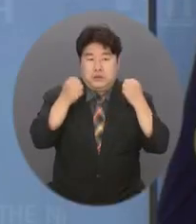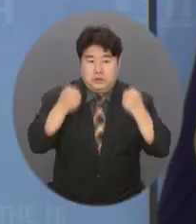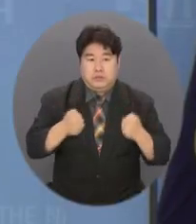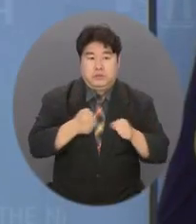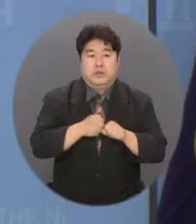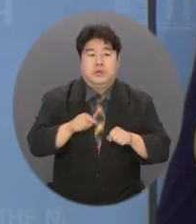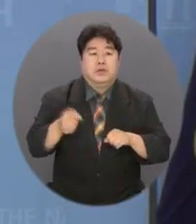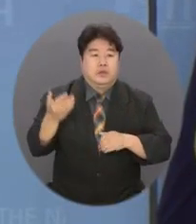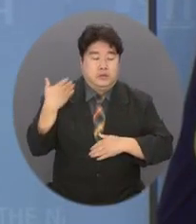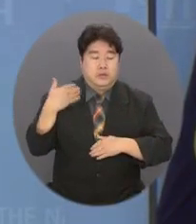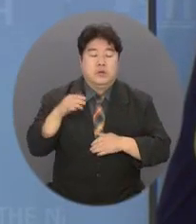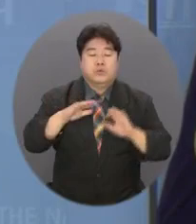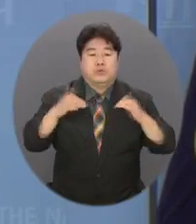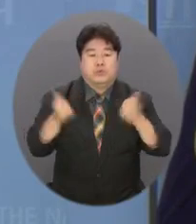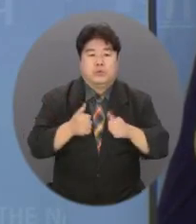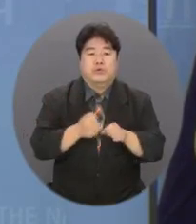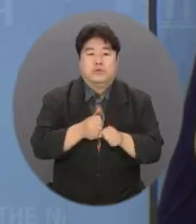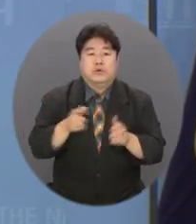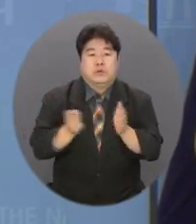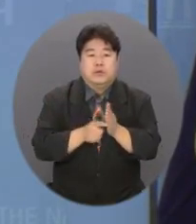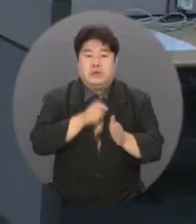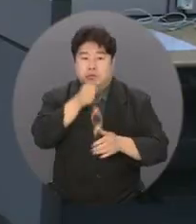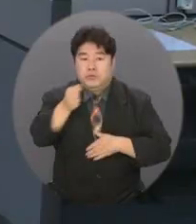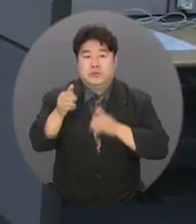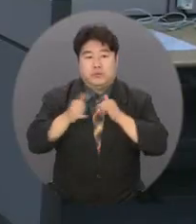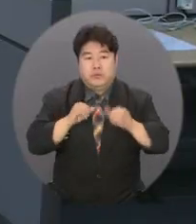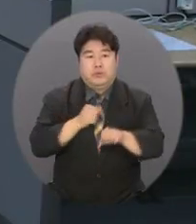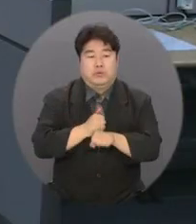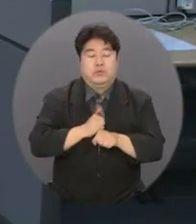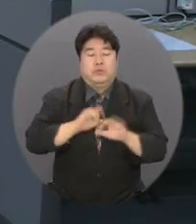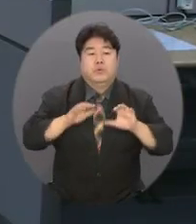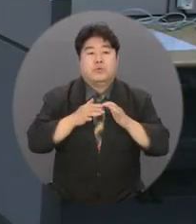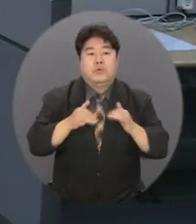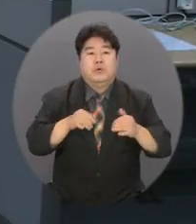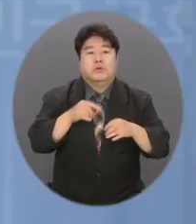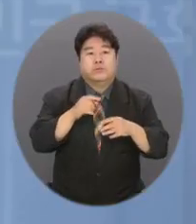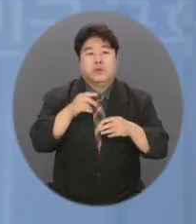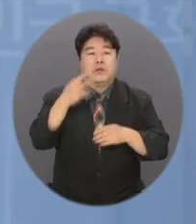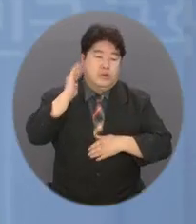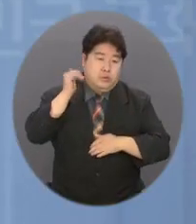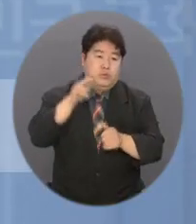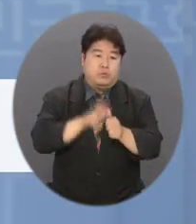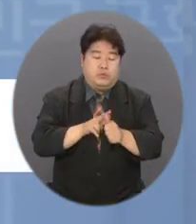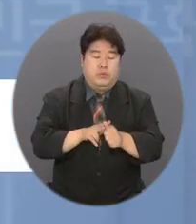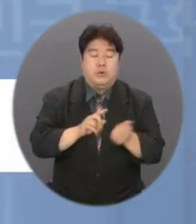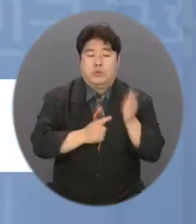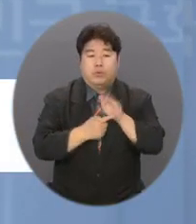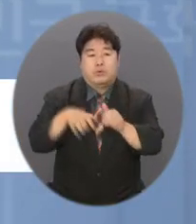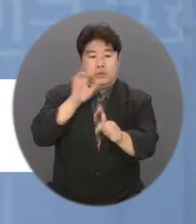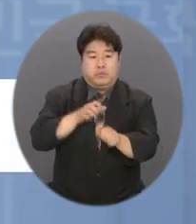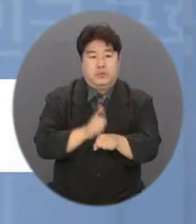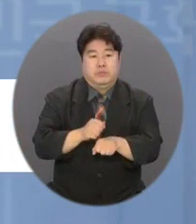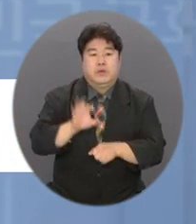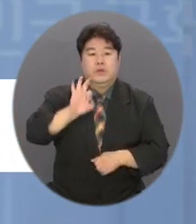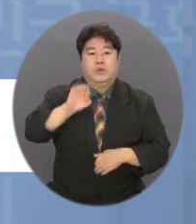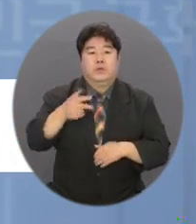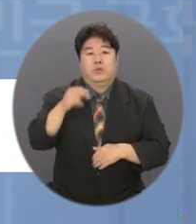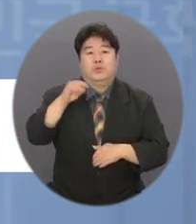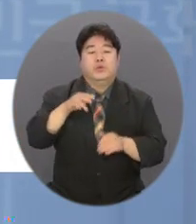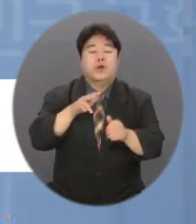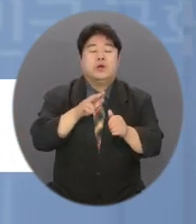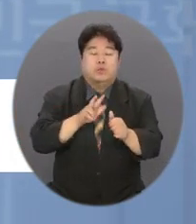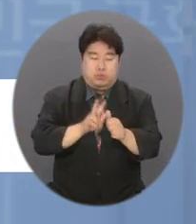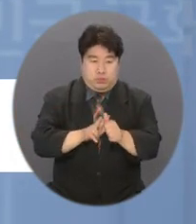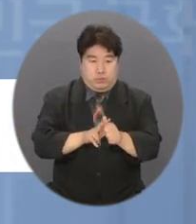주에는 국회에서 긴급 기자회견을 열어 구매 임 대선 후보를 공개 비판했습니다 윤석렬 네이비 9분은 강주